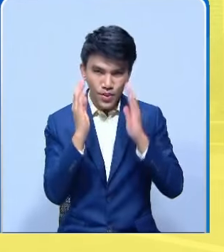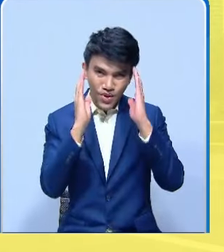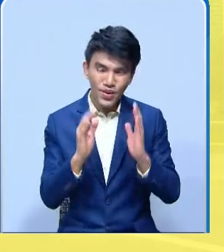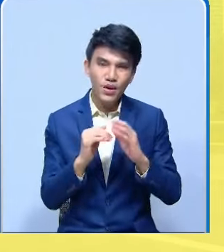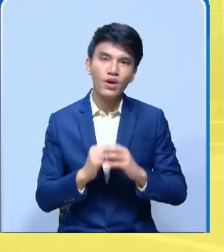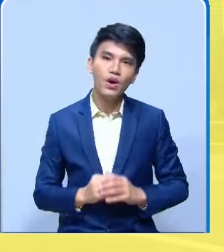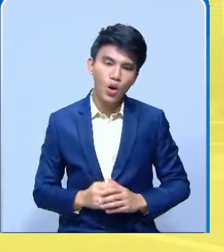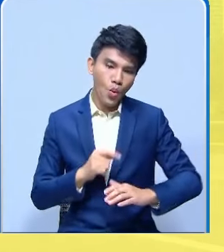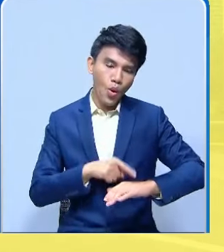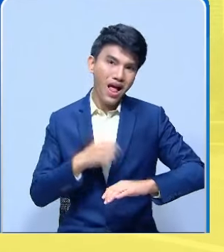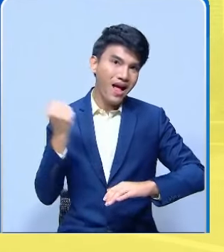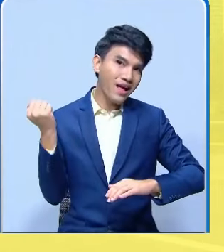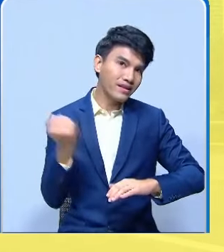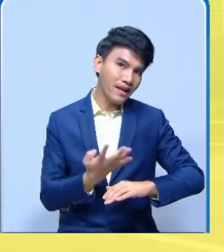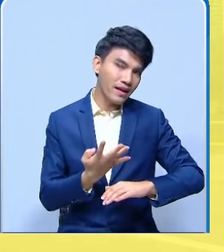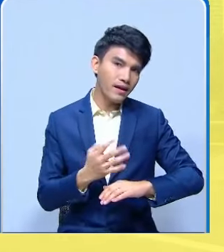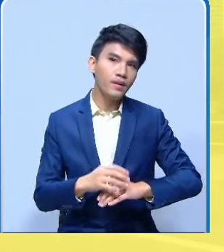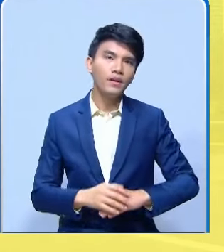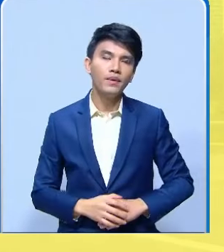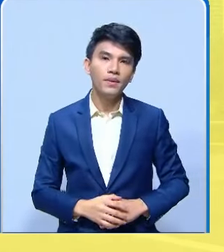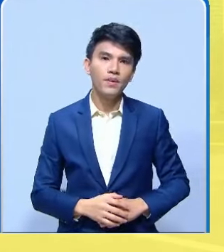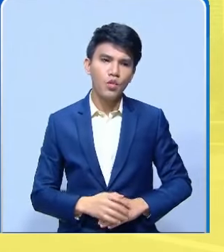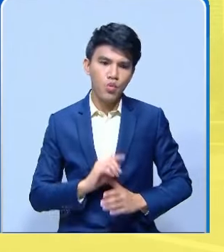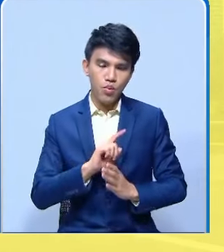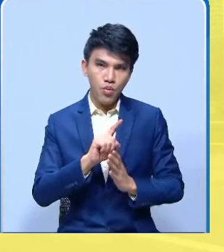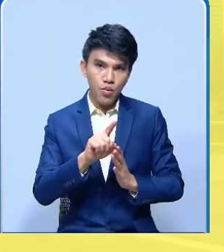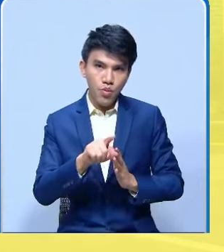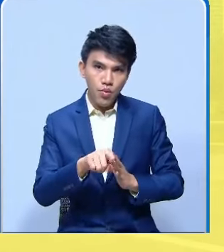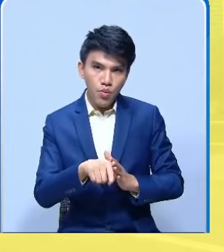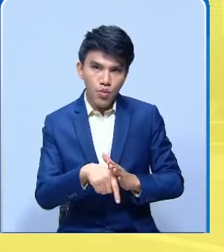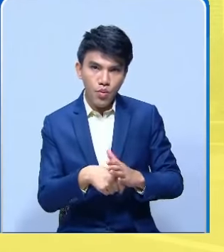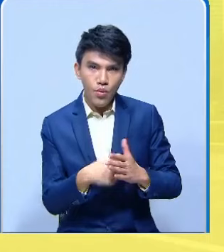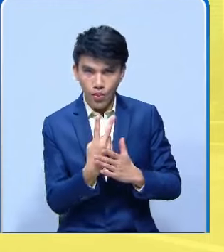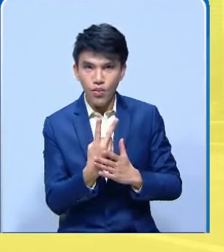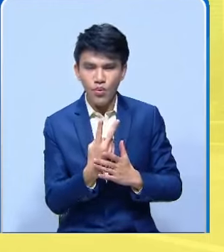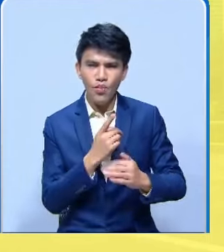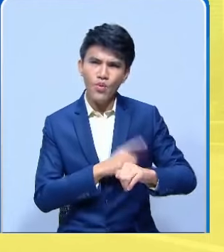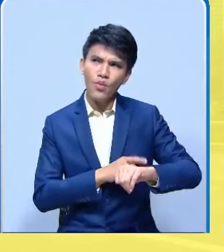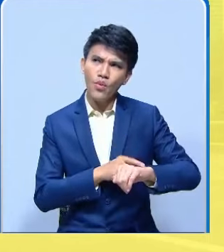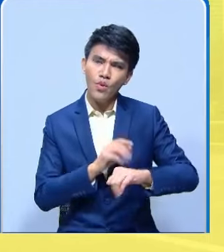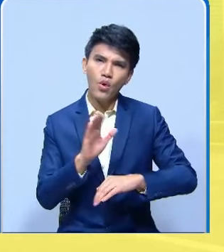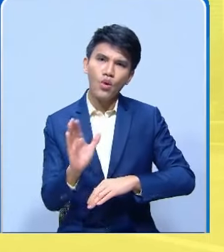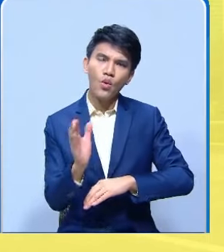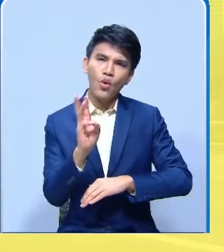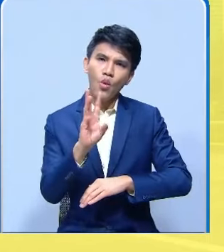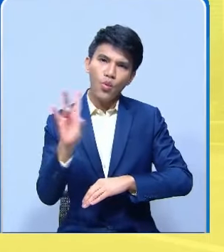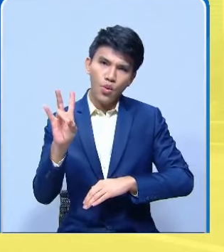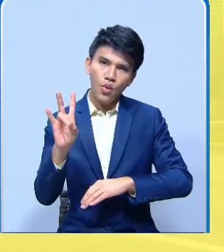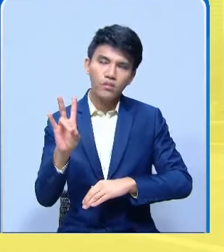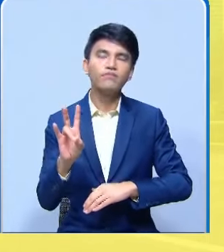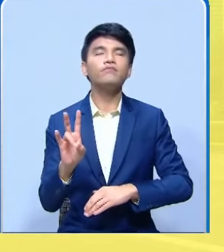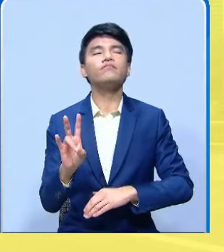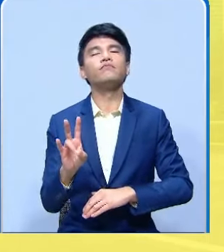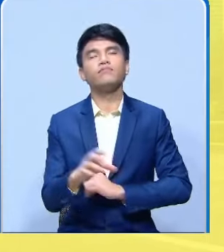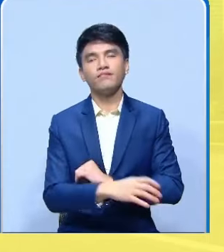วง 4:00 วันเดียวกันเนี่ยหลังจากนั้นผ่านไป2ชั่วโมงปุ๊บนะประมาณสัก 6:00-7:00 มาก่อเหตุเลย